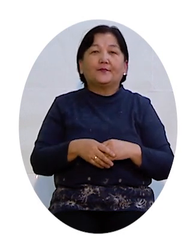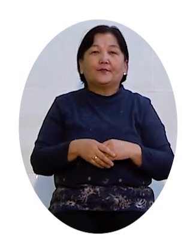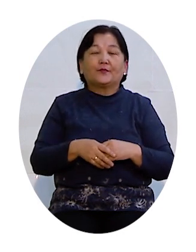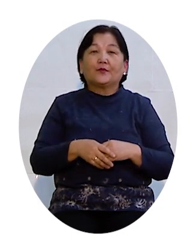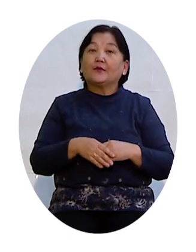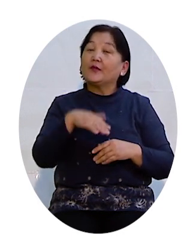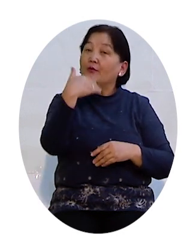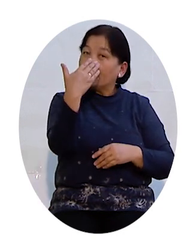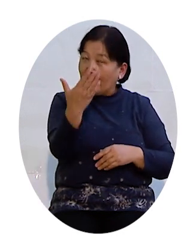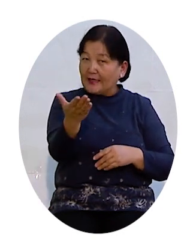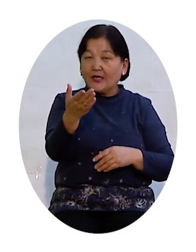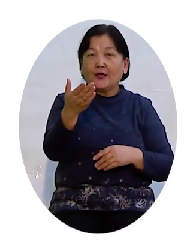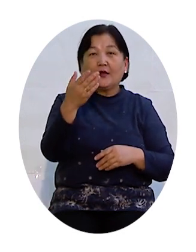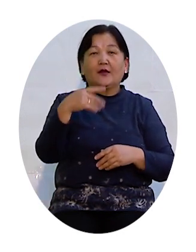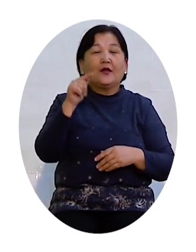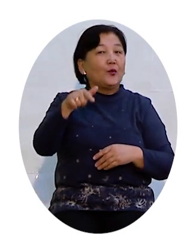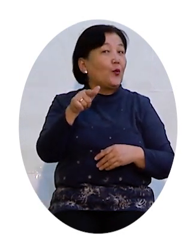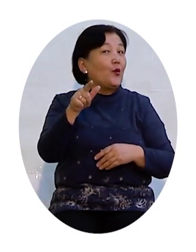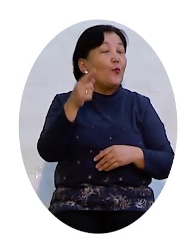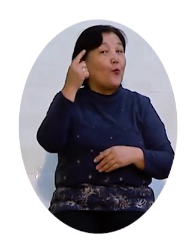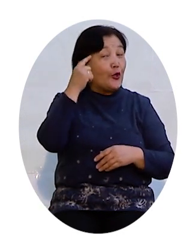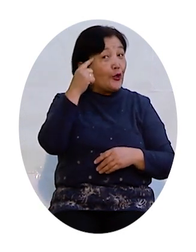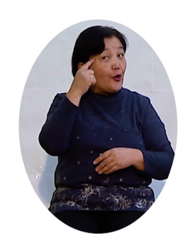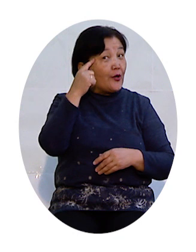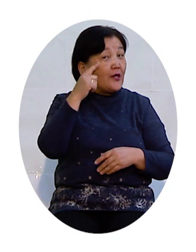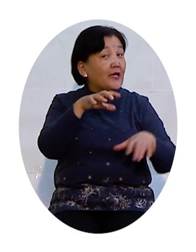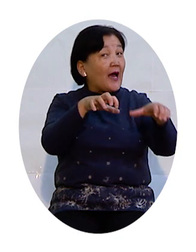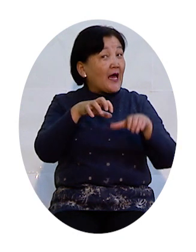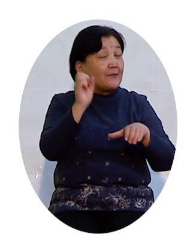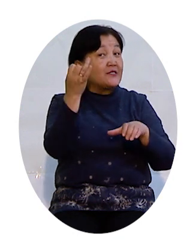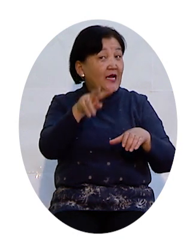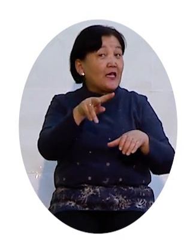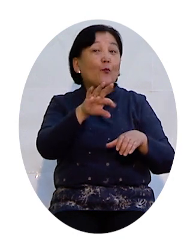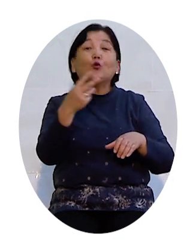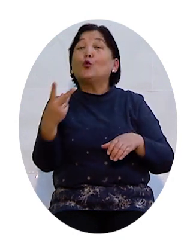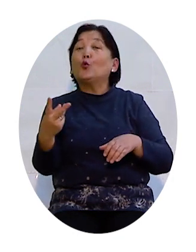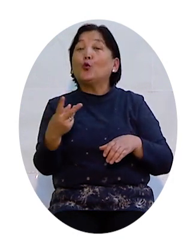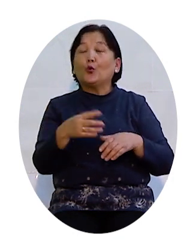За тэгвэл та нарын бодлоор энэ айл харамч айл мөн үү?